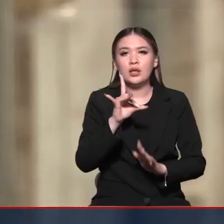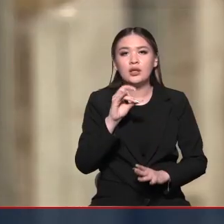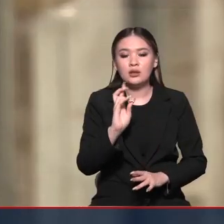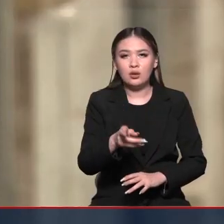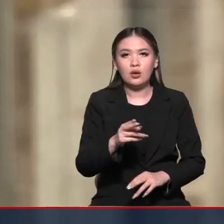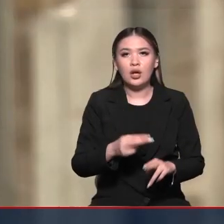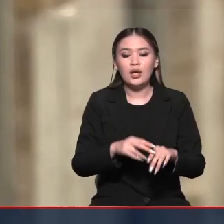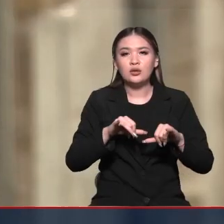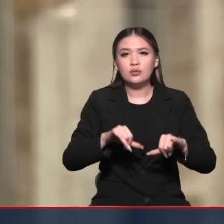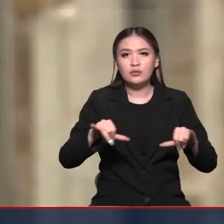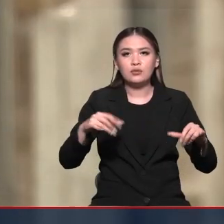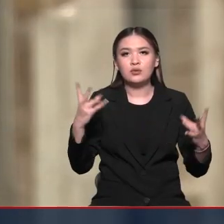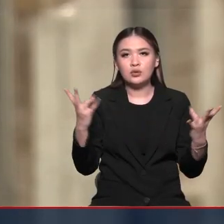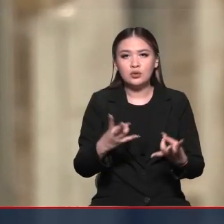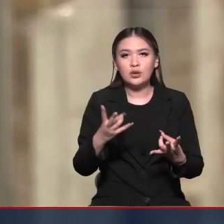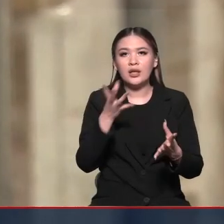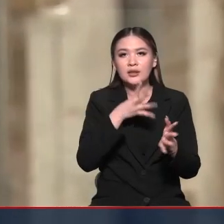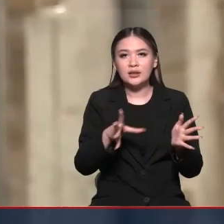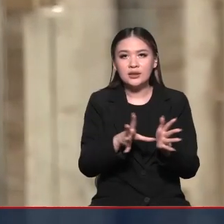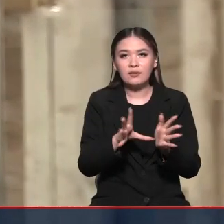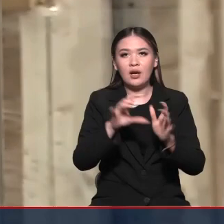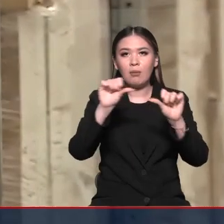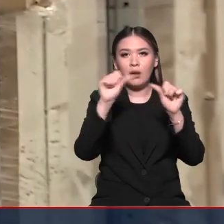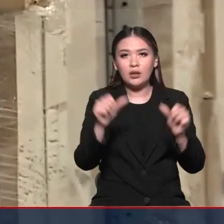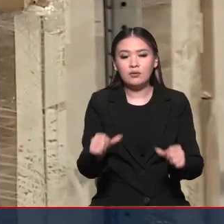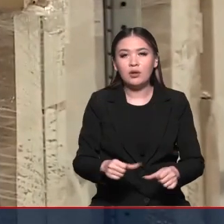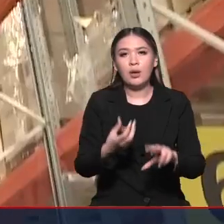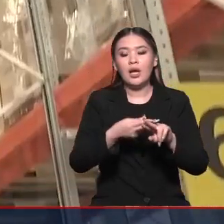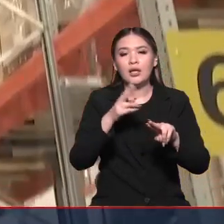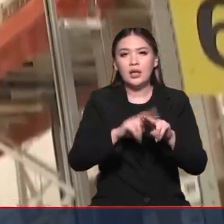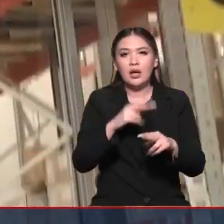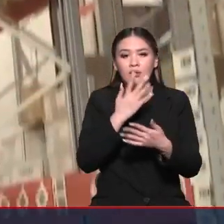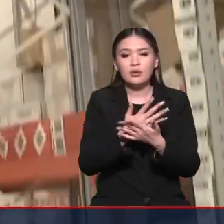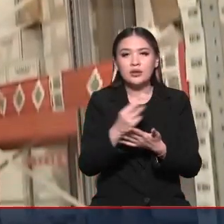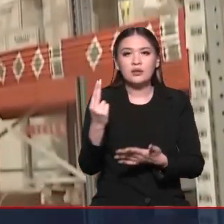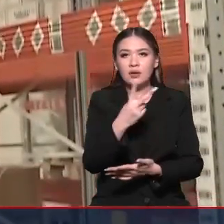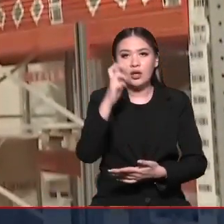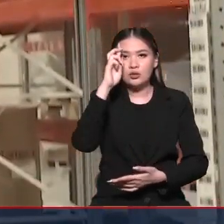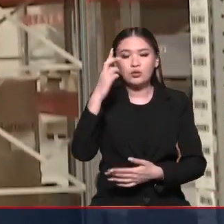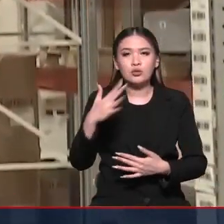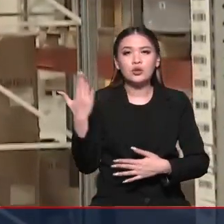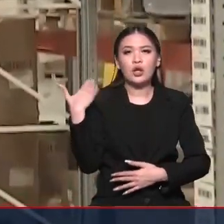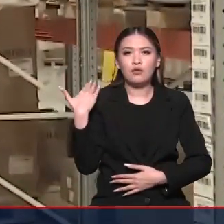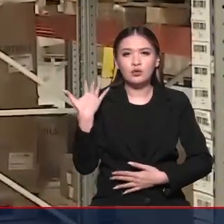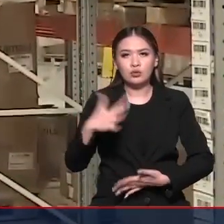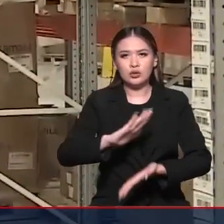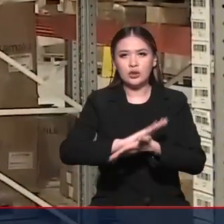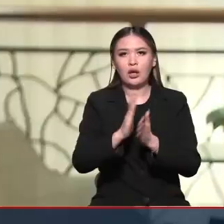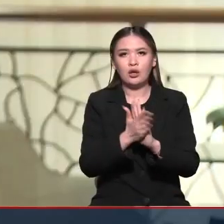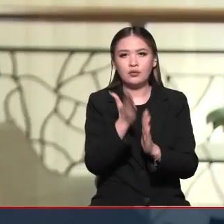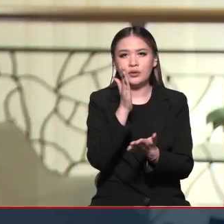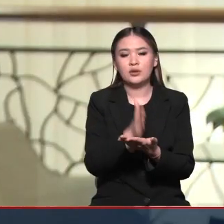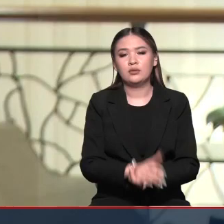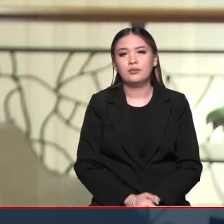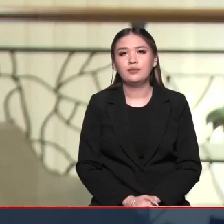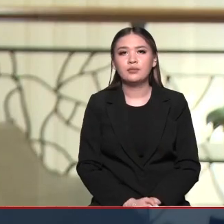сейчас развивать инфраструктуру и цифровизировать платформы. Впрочем, в этом направлении две страны уже давно успешно сотрудничают.